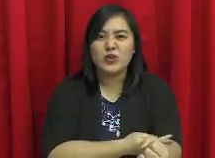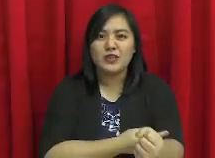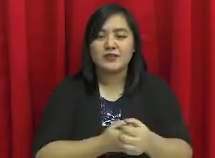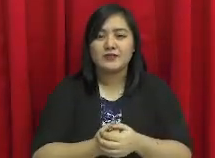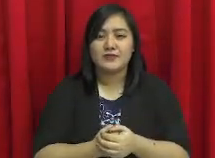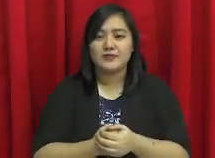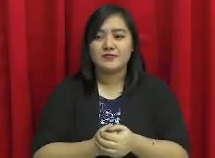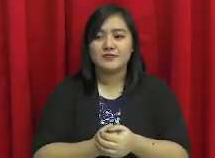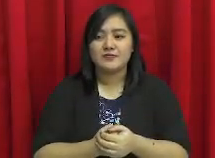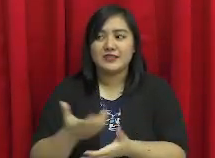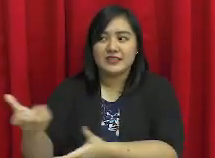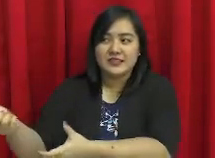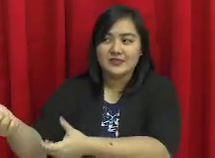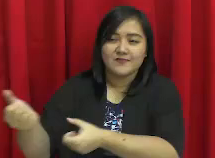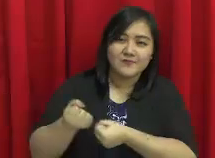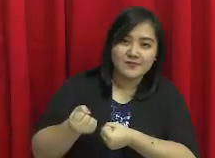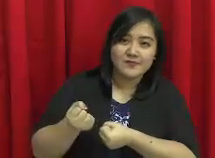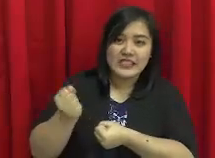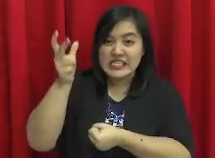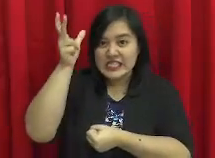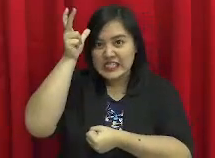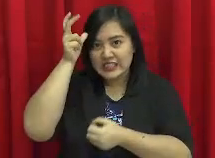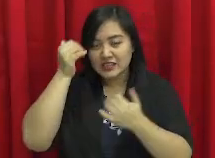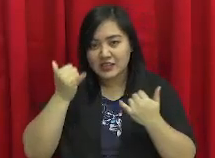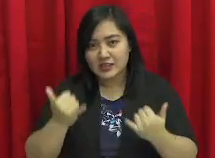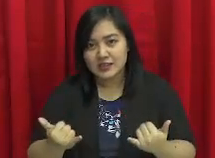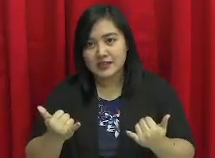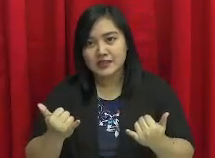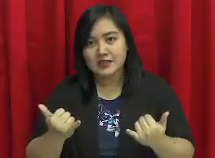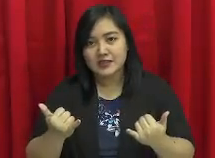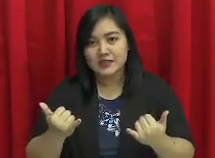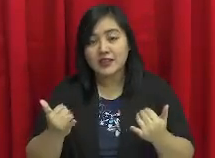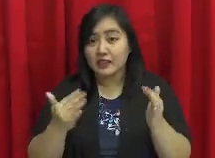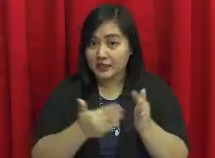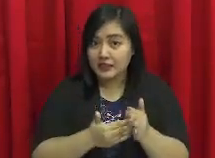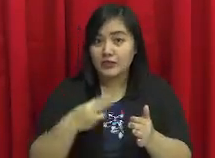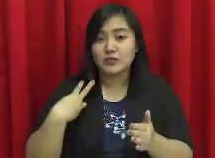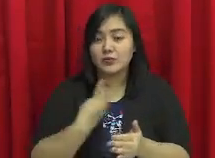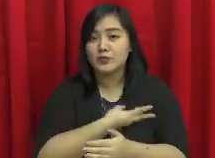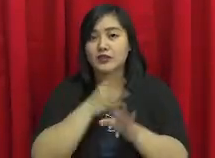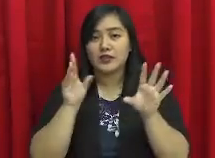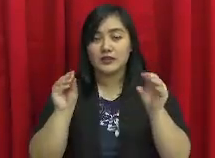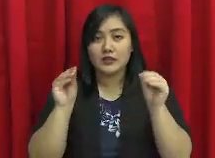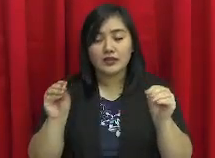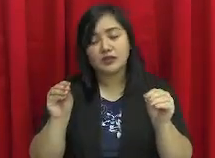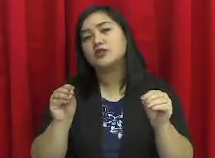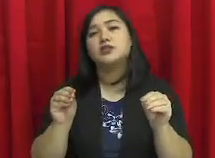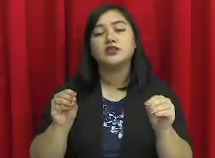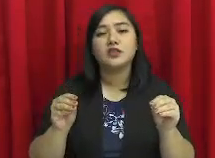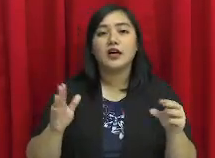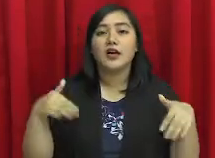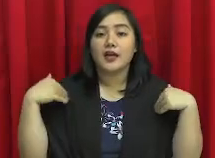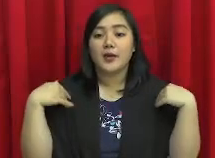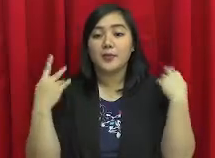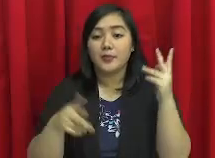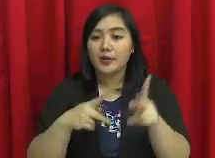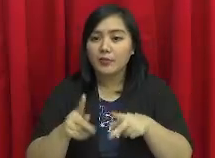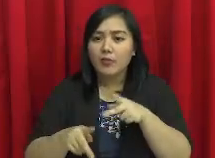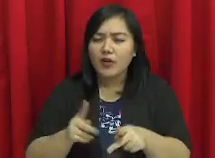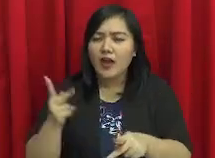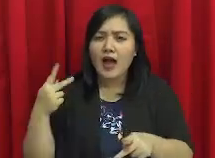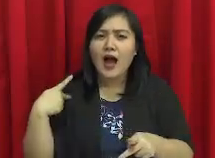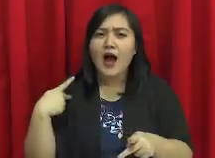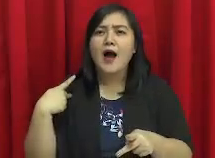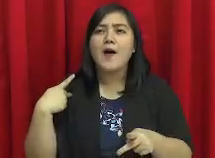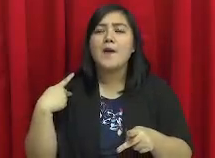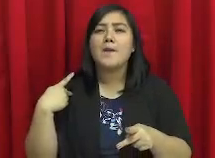yung mga young people nga, tinuturuan namin na may laban pag ikaw ay maninindigan, tayo pang mga tatay. Yun. Nakakaya naman